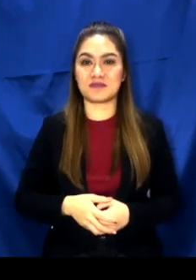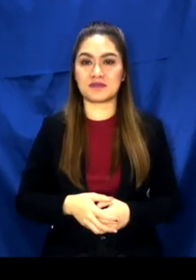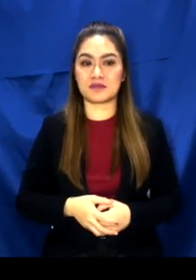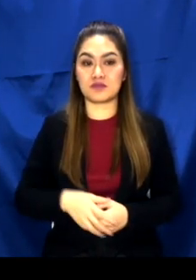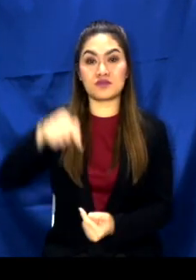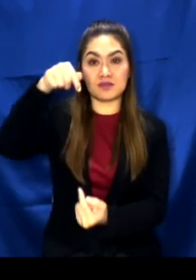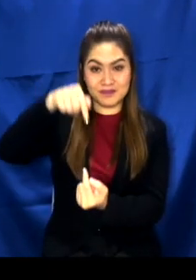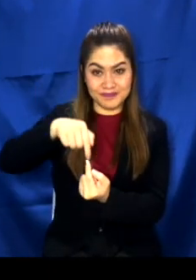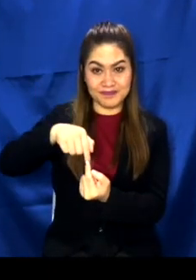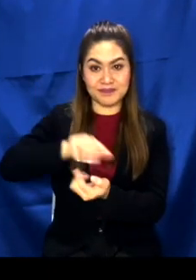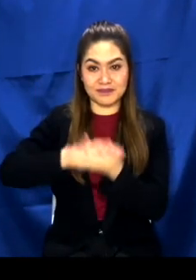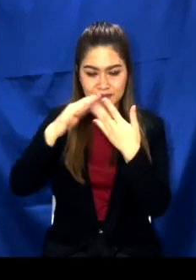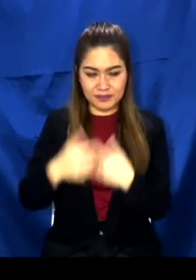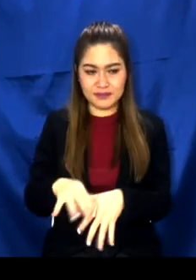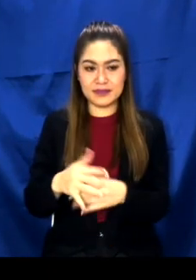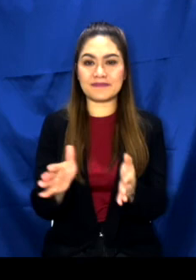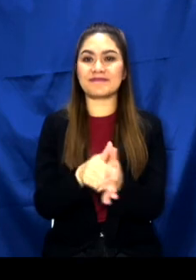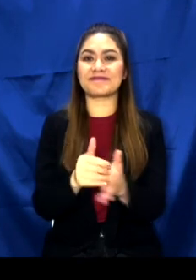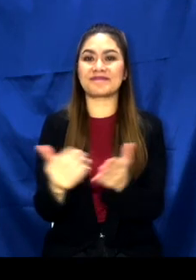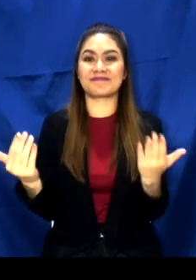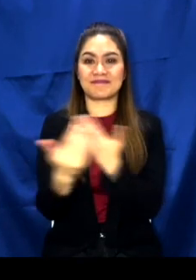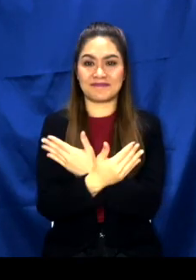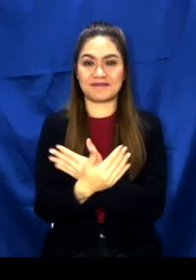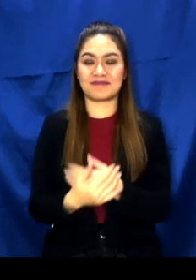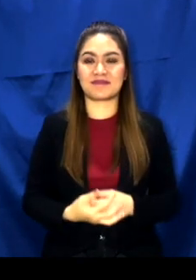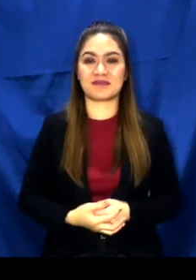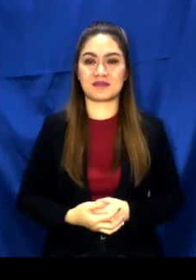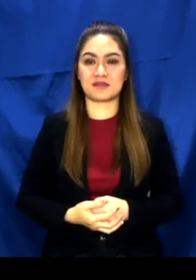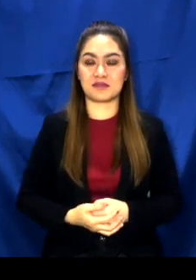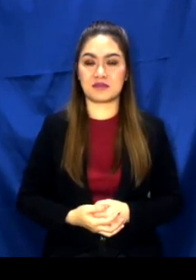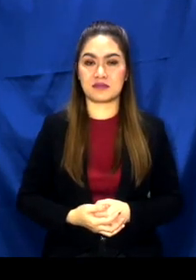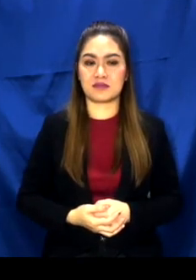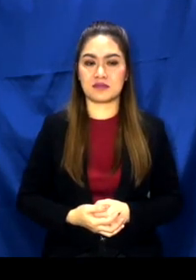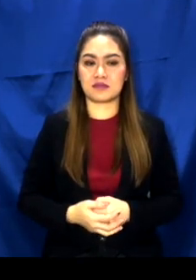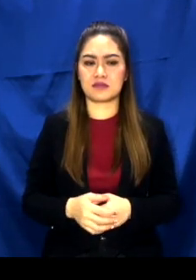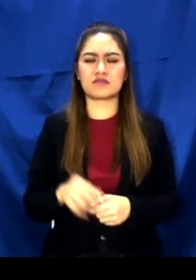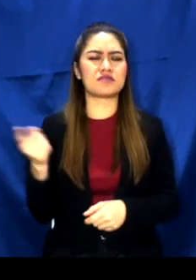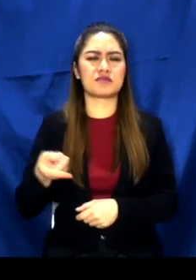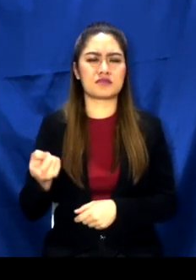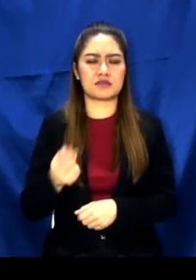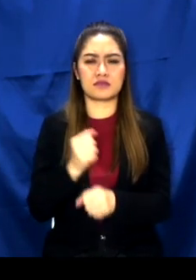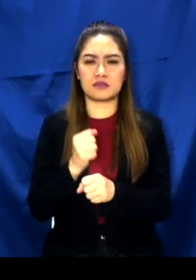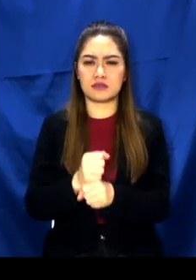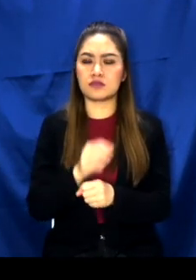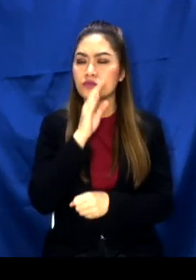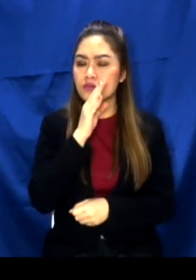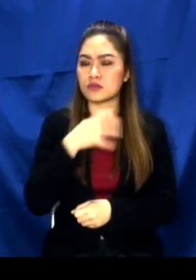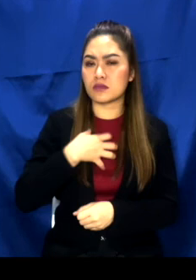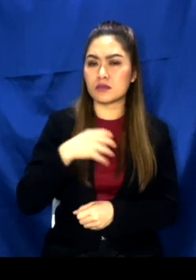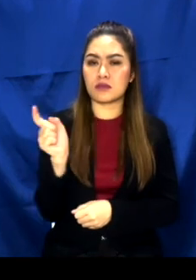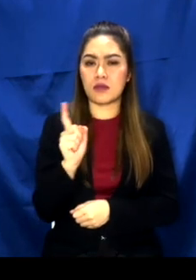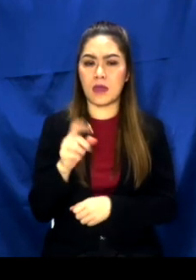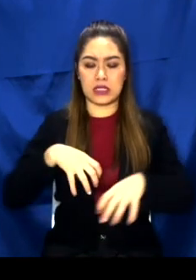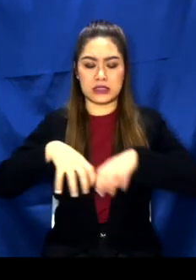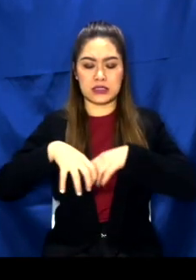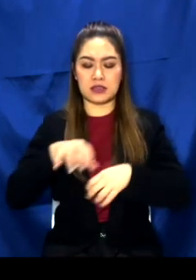พอมันตรงแล้วปุ๊บเราก็จะสามารถเปลี่ยนสีได้เราก็สามารถกรุ๊ปไปเหมือนเดิมได้เวลาที่เราแบบว่าจัดอง